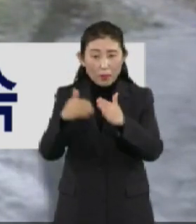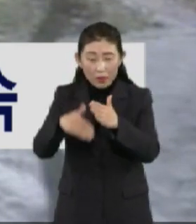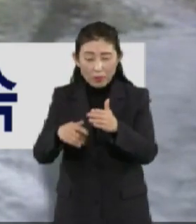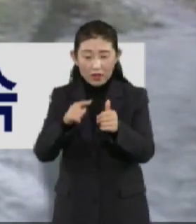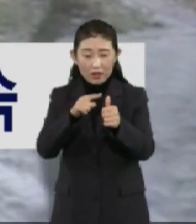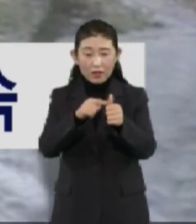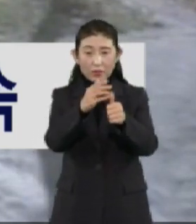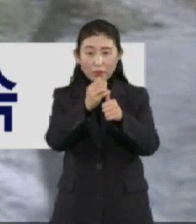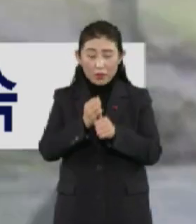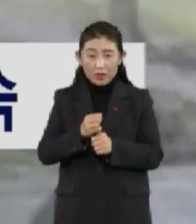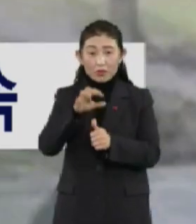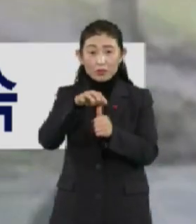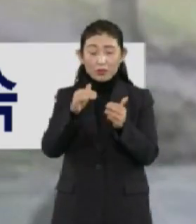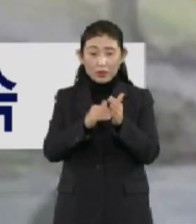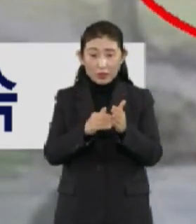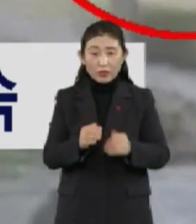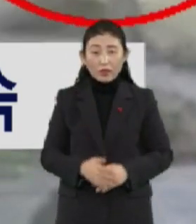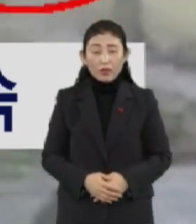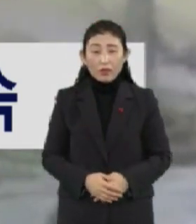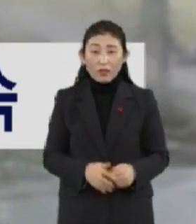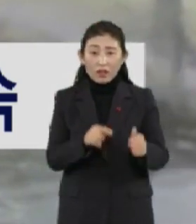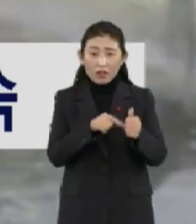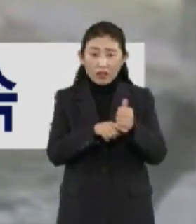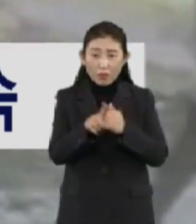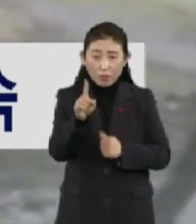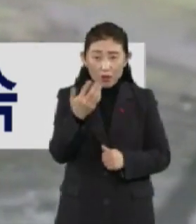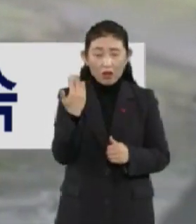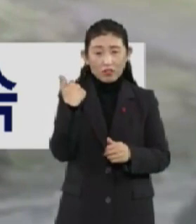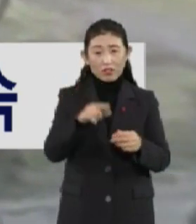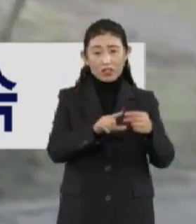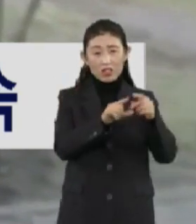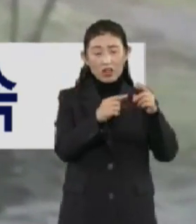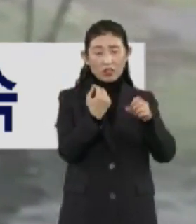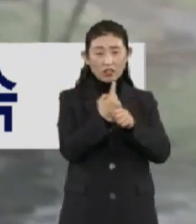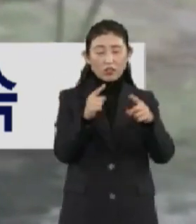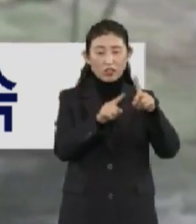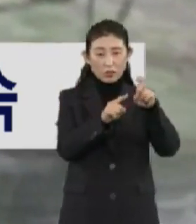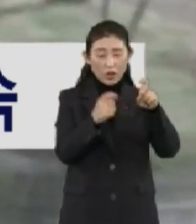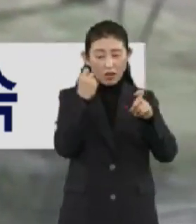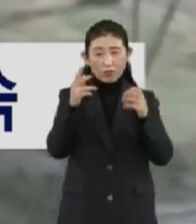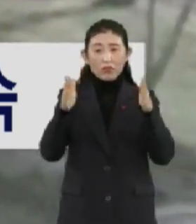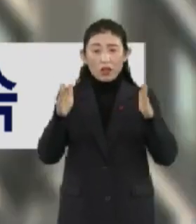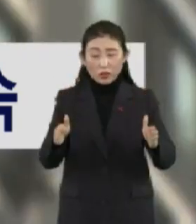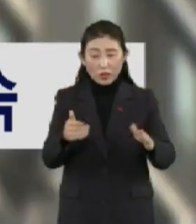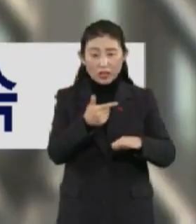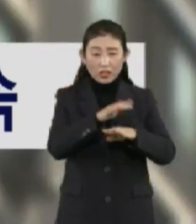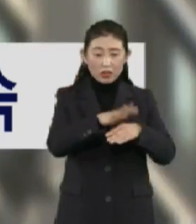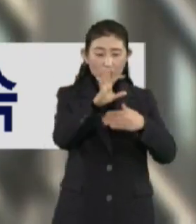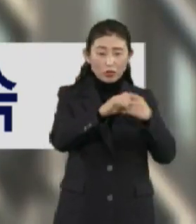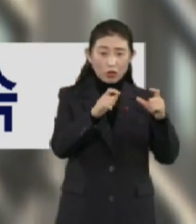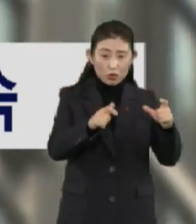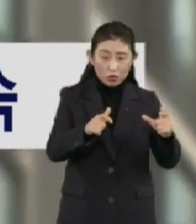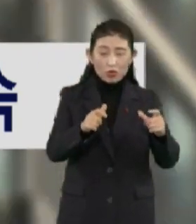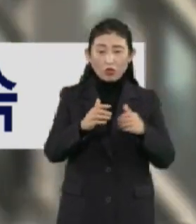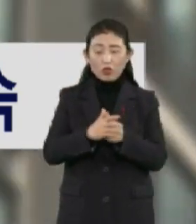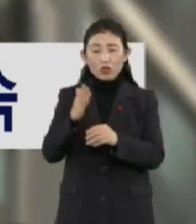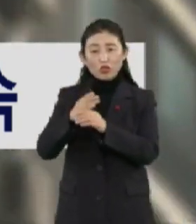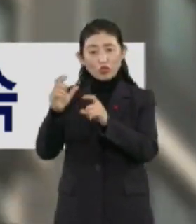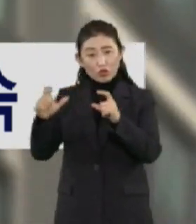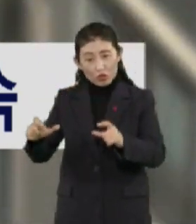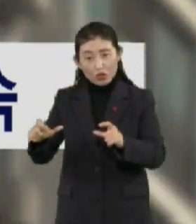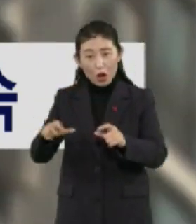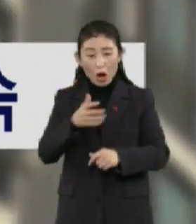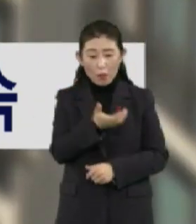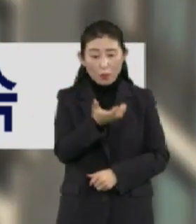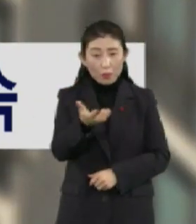A씨를 구속했습니다. 경찰 조사 결과 A씨는 지난해 11월부터 한 달 동안 대전 서구 관저동과 중구